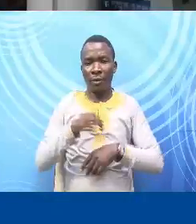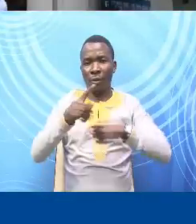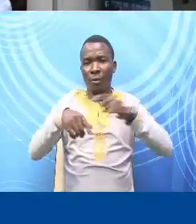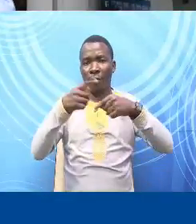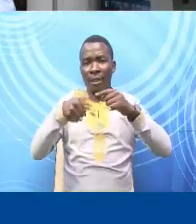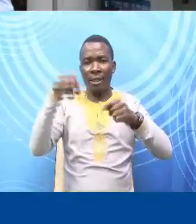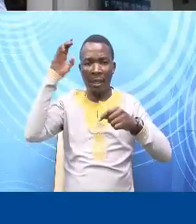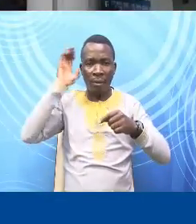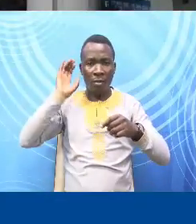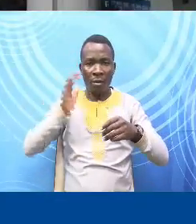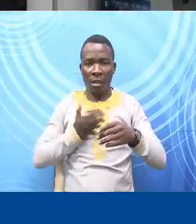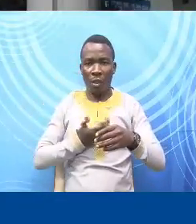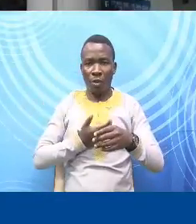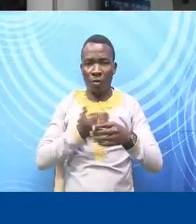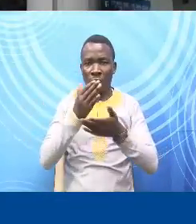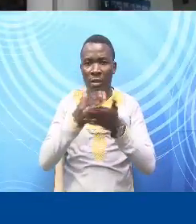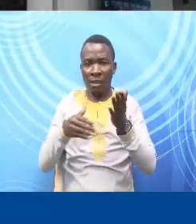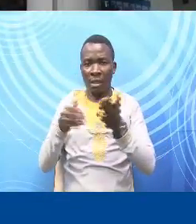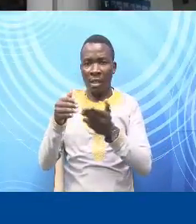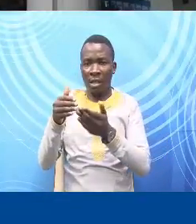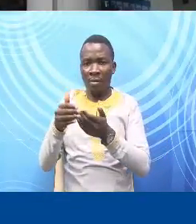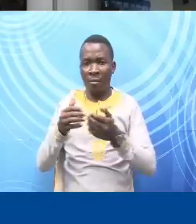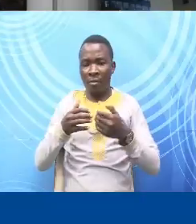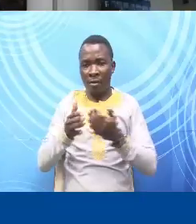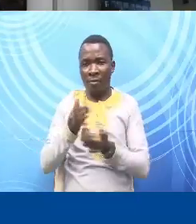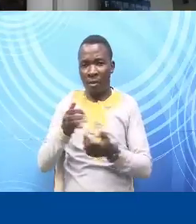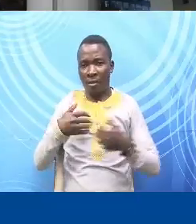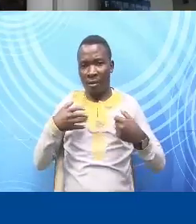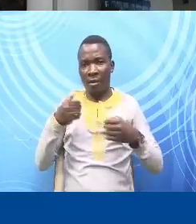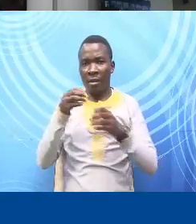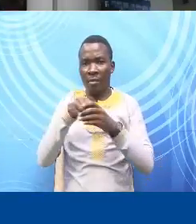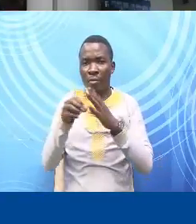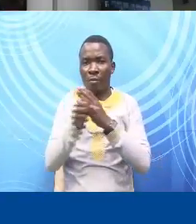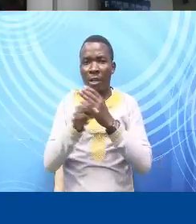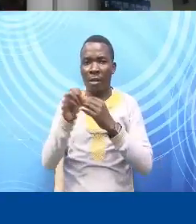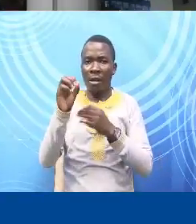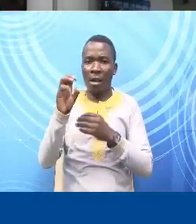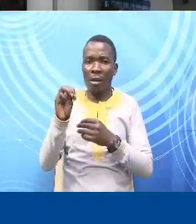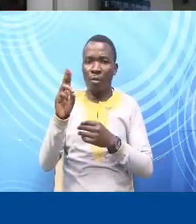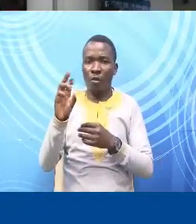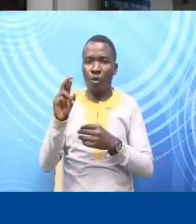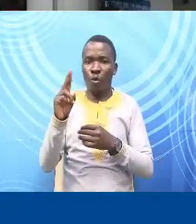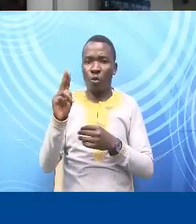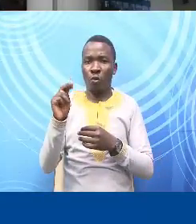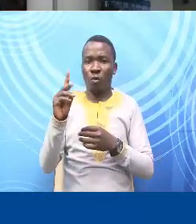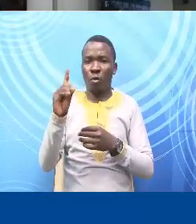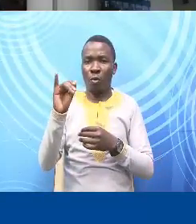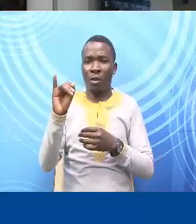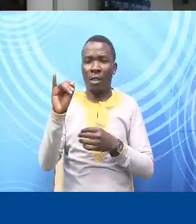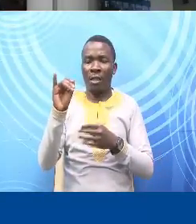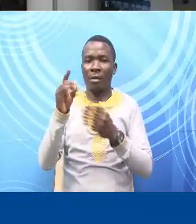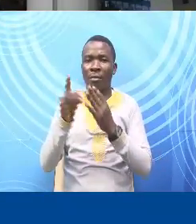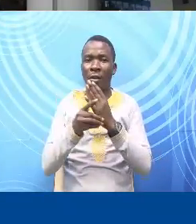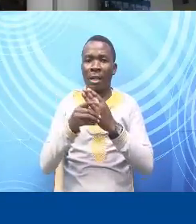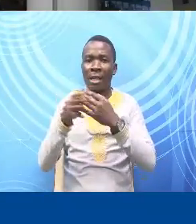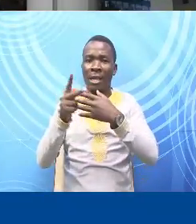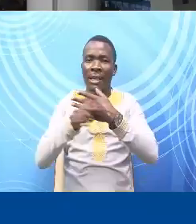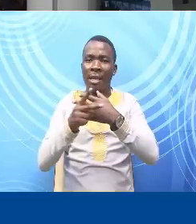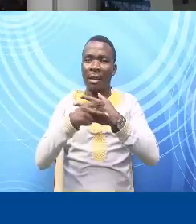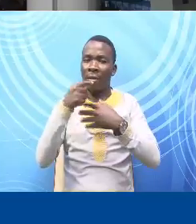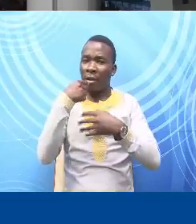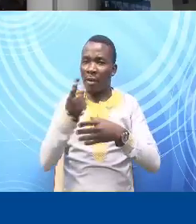dukomeza n'amakuru yacu bamwe mu borozi mu mirenge wa Murundi mu karere ka Kayonza baravuga ko icyogo cyaho inka zongera zigaterwa umuti